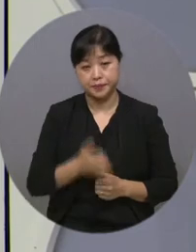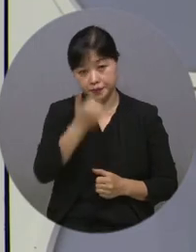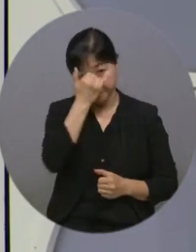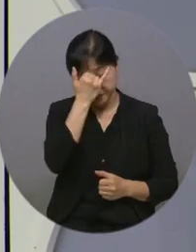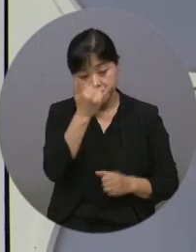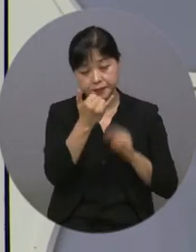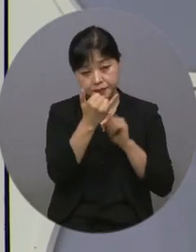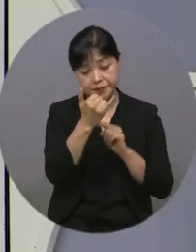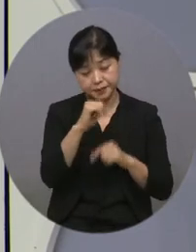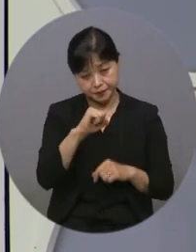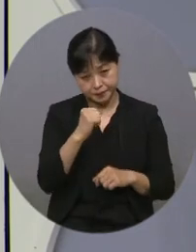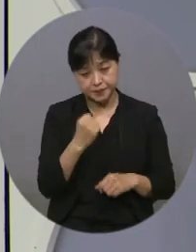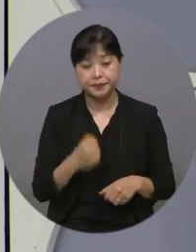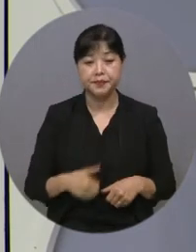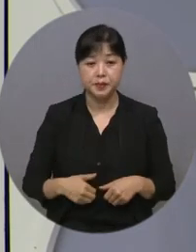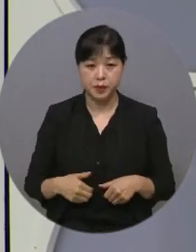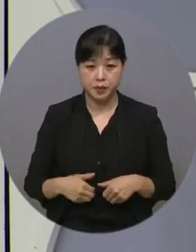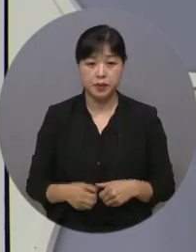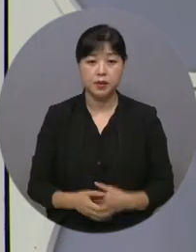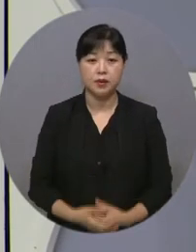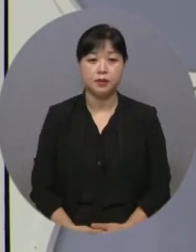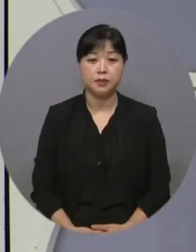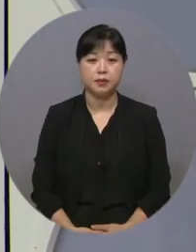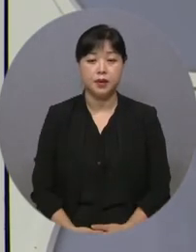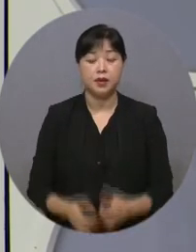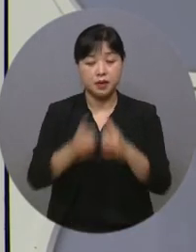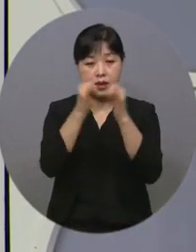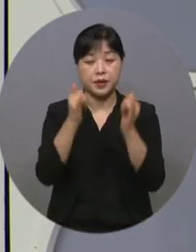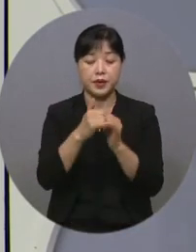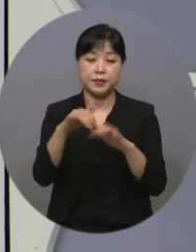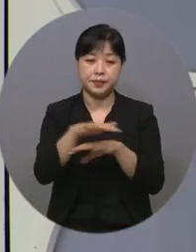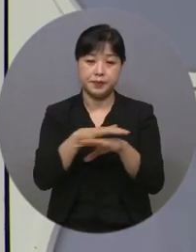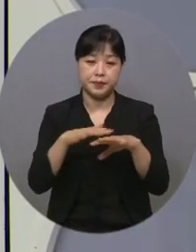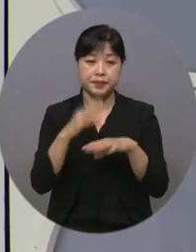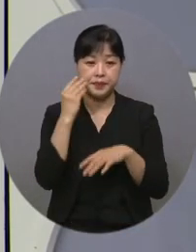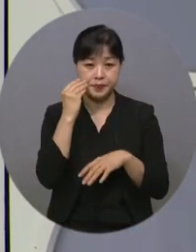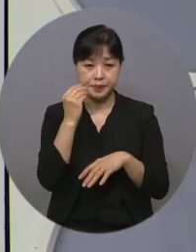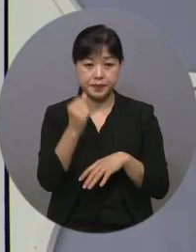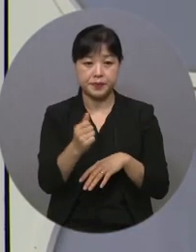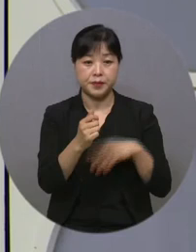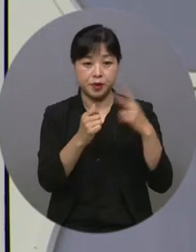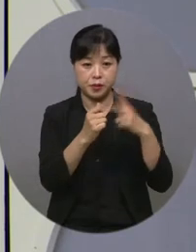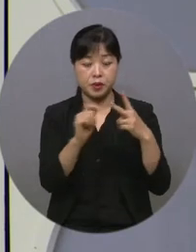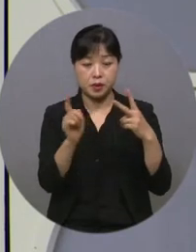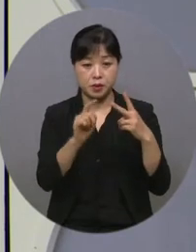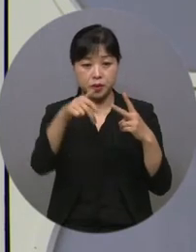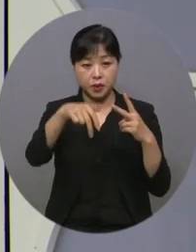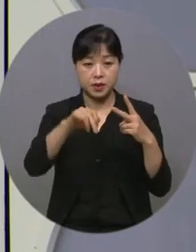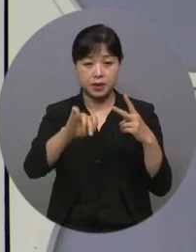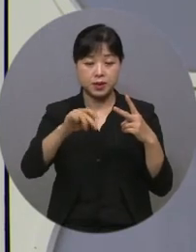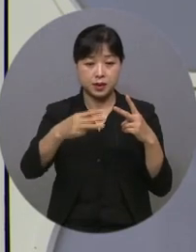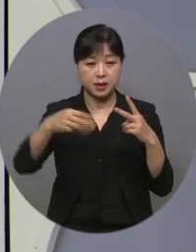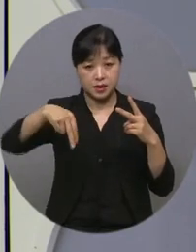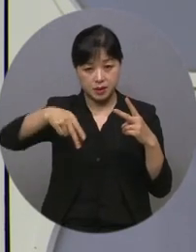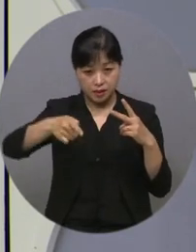예의 범절이 있어야 우리 사회가 잘 돌아가는 겁니다. 두 번째가 질서입니다.